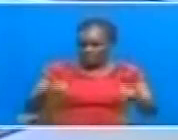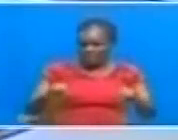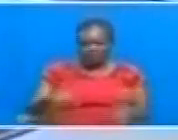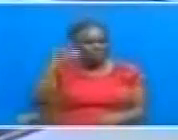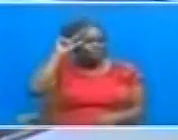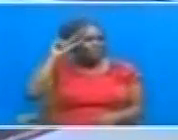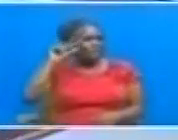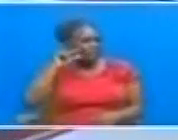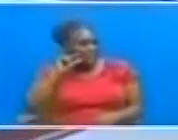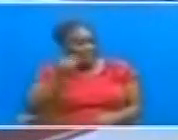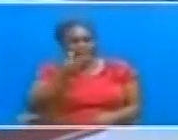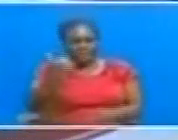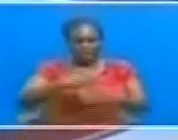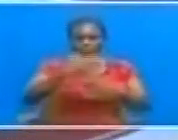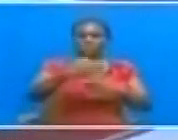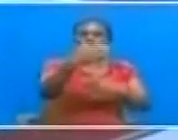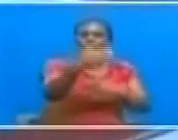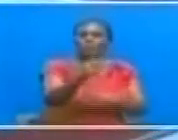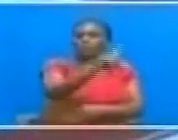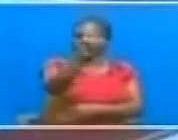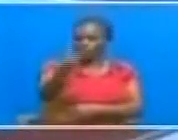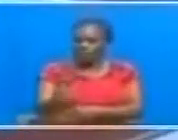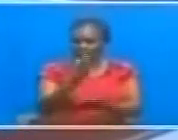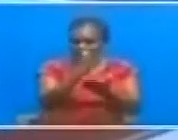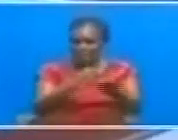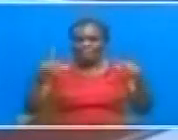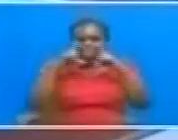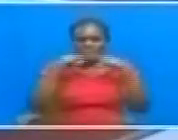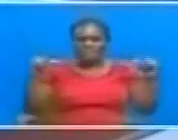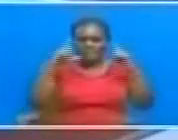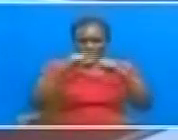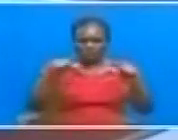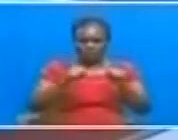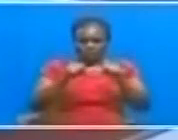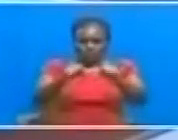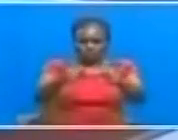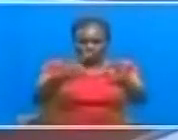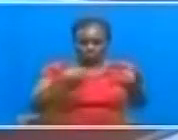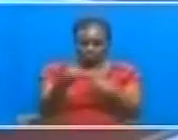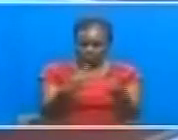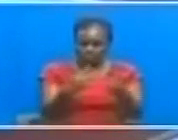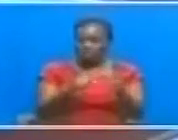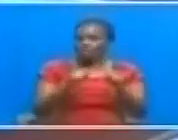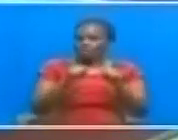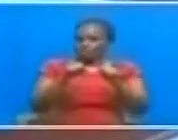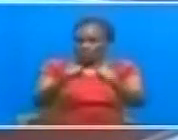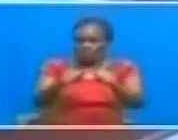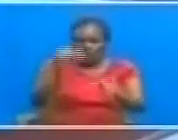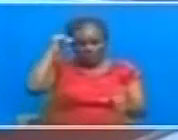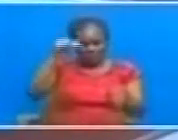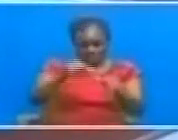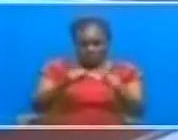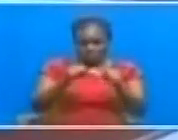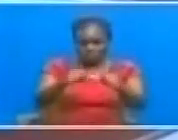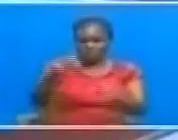ya jinsia unafaa kuahirishwa? Tutaweza kusoma baadhi ya jumbe mlizotuma tukiendelea na mjadala huu. Kumbuka tunaendelea katika KTN News,